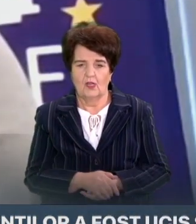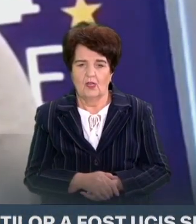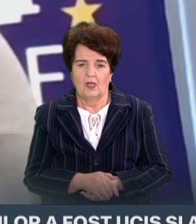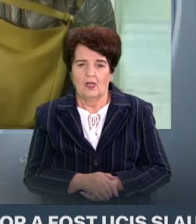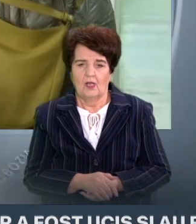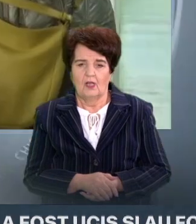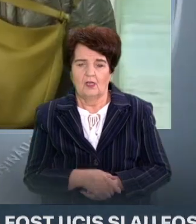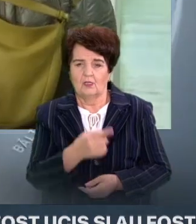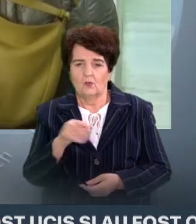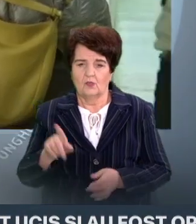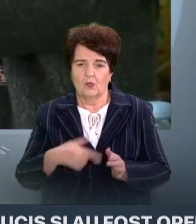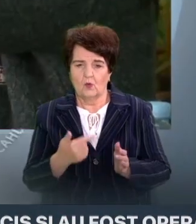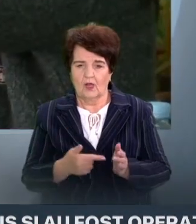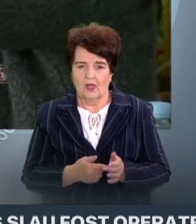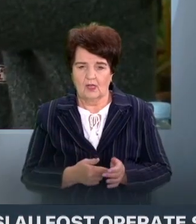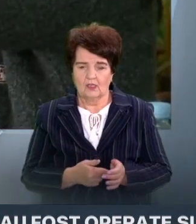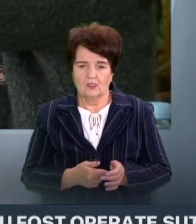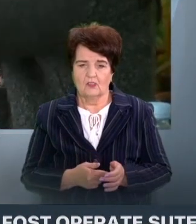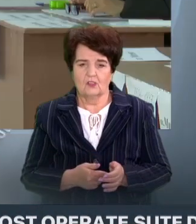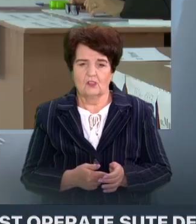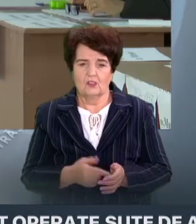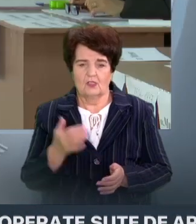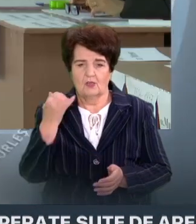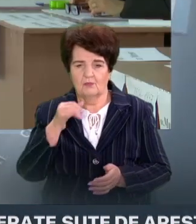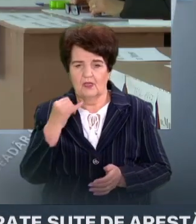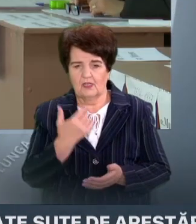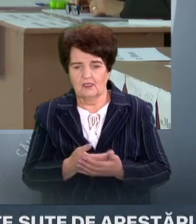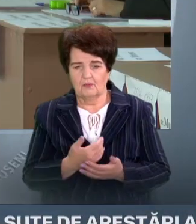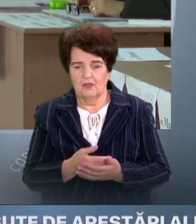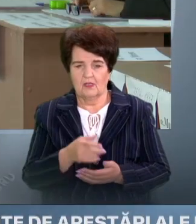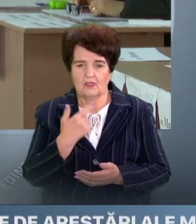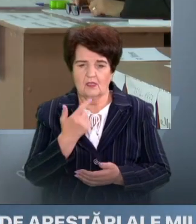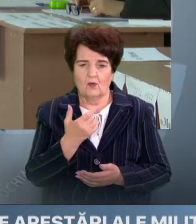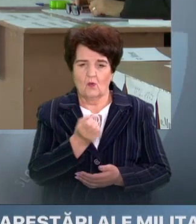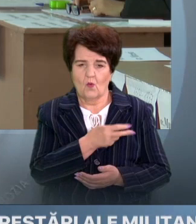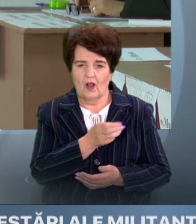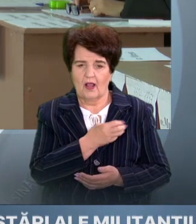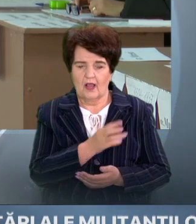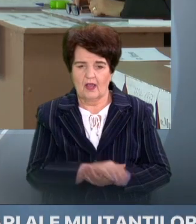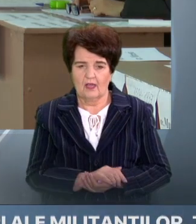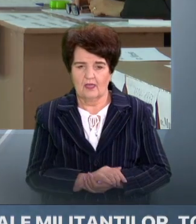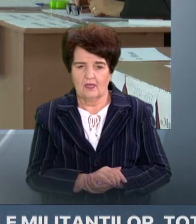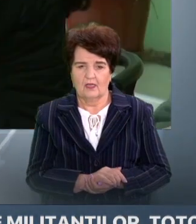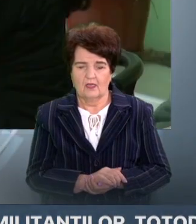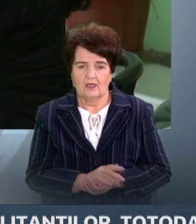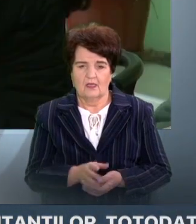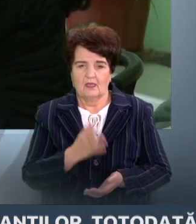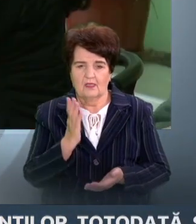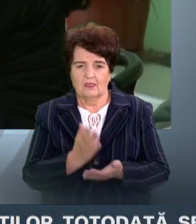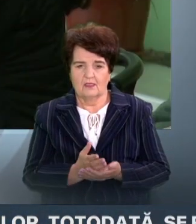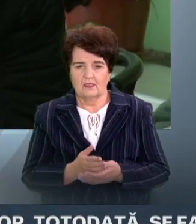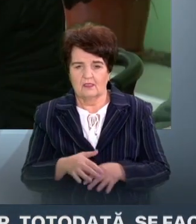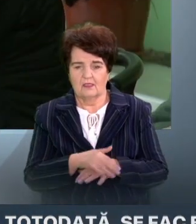în unele orașe, și aici în mod special o să mă refer la Bălți și la Orhei, au existat și există în continuare